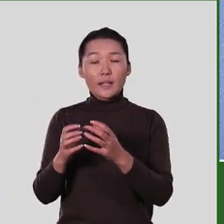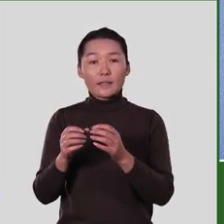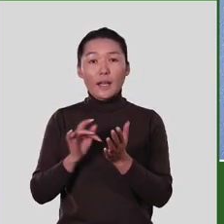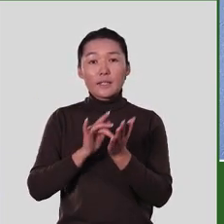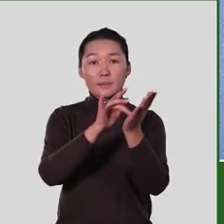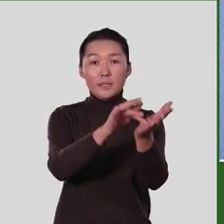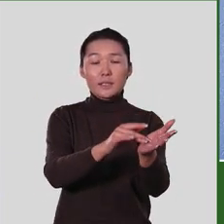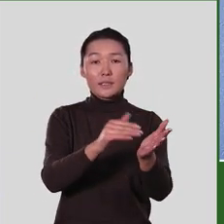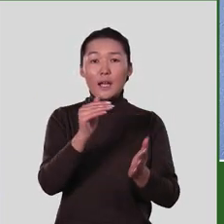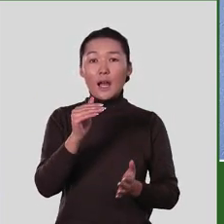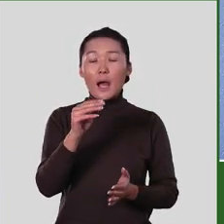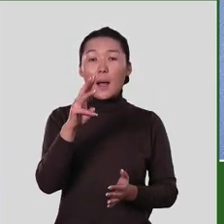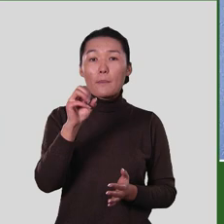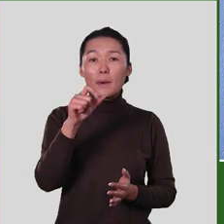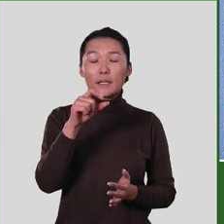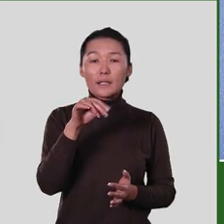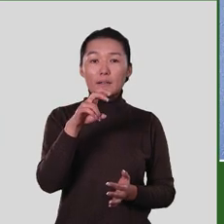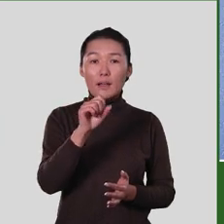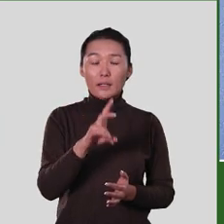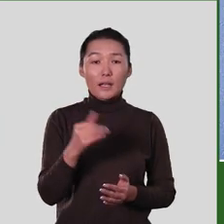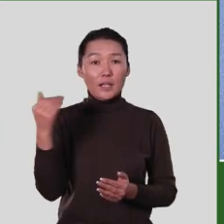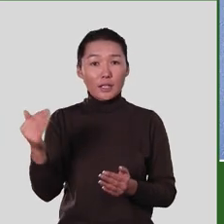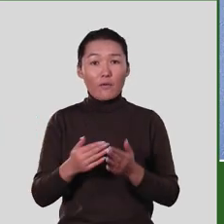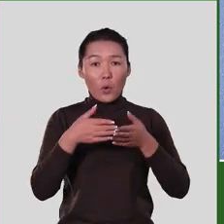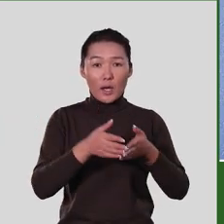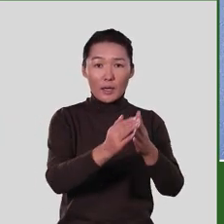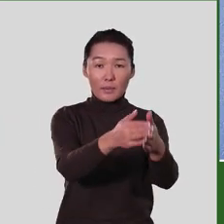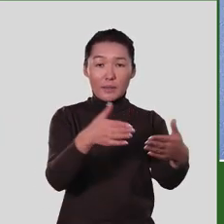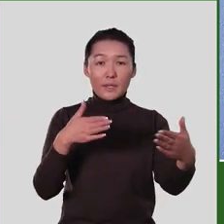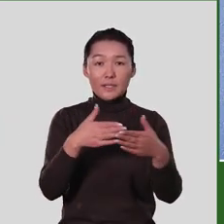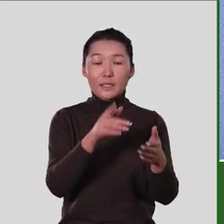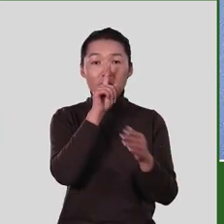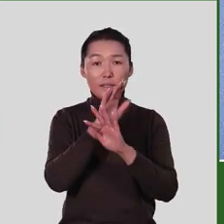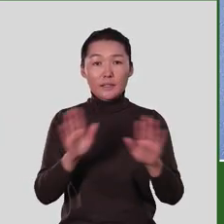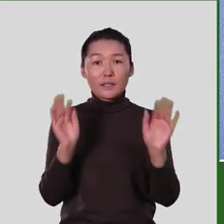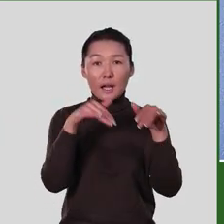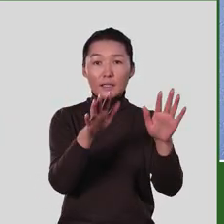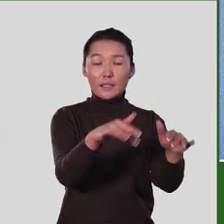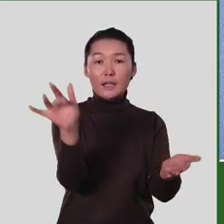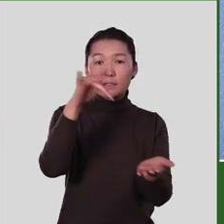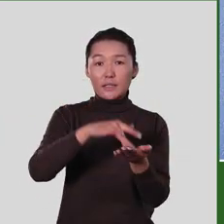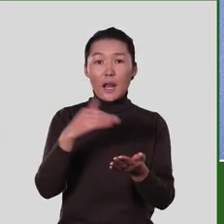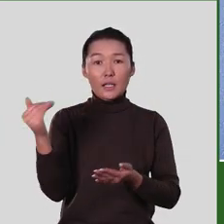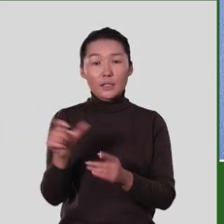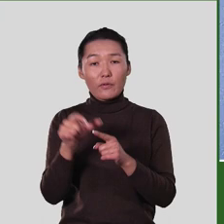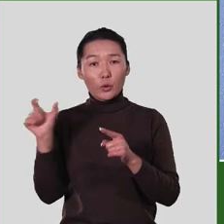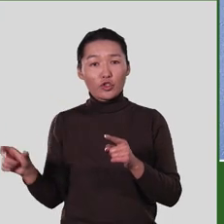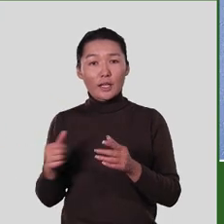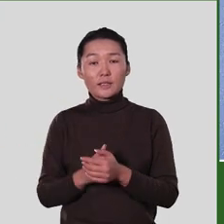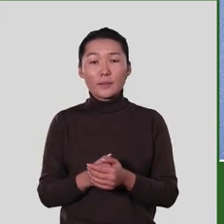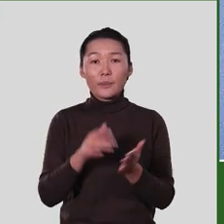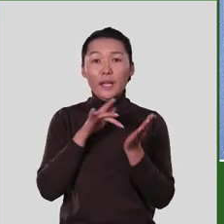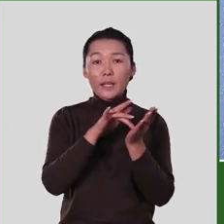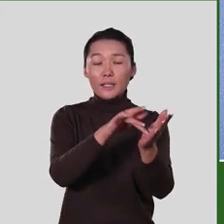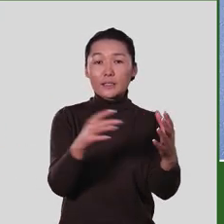Магеллана. Ее корабли пересекли Тихий океан, центральной ее части.